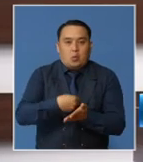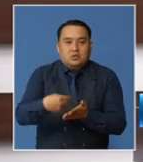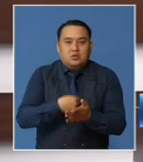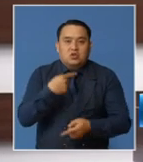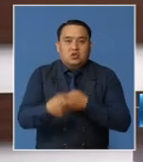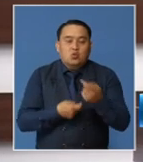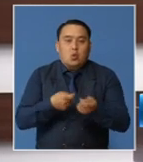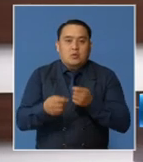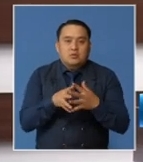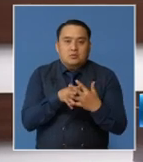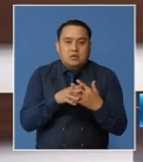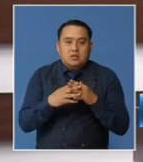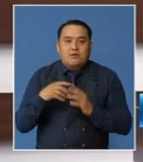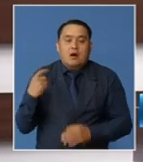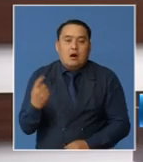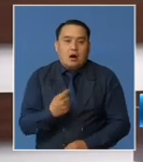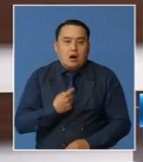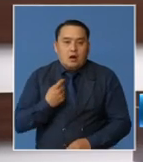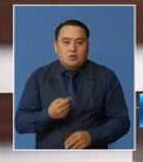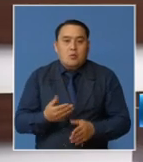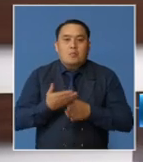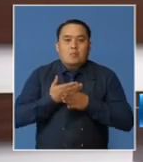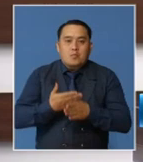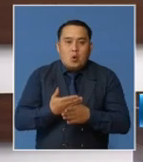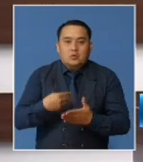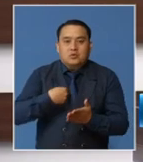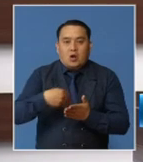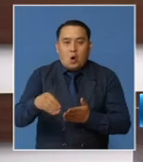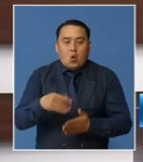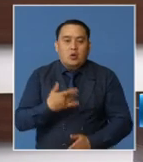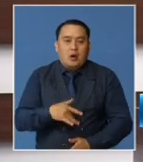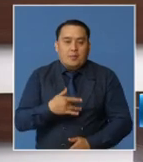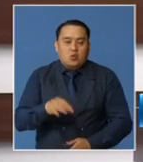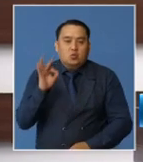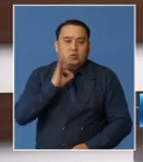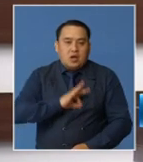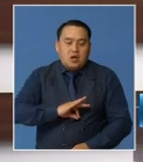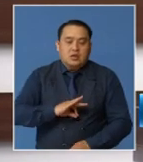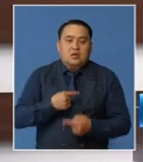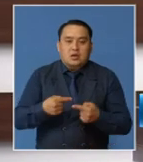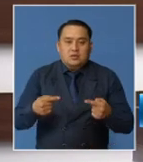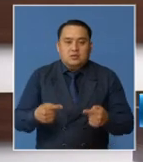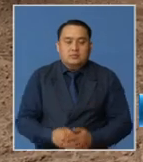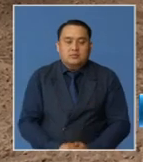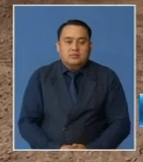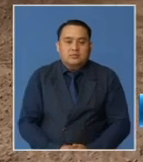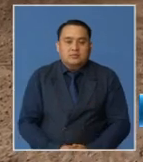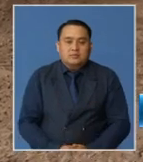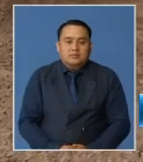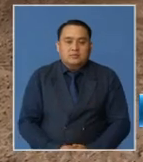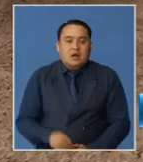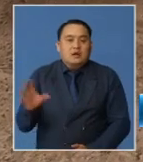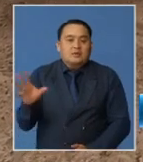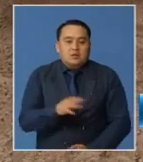через управление сельского хозяйства. Оказываем помощь и закупом минеральных удобрений, гербицидов и семян.